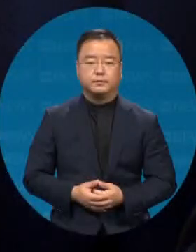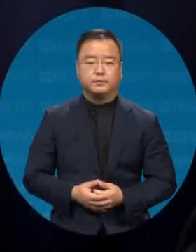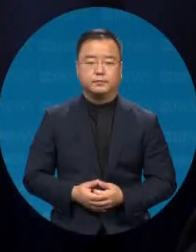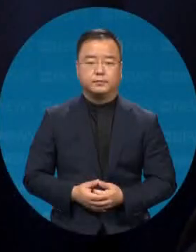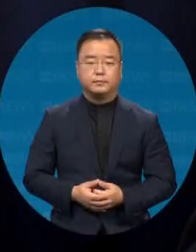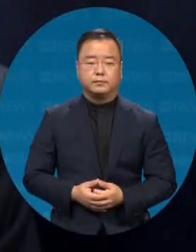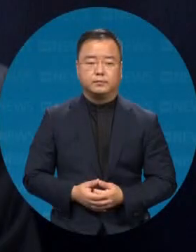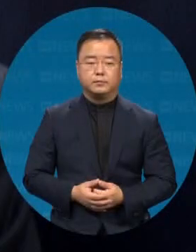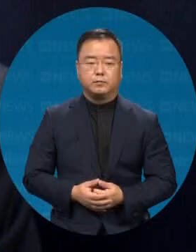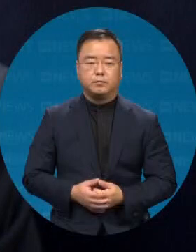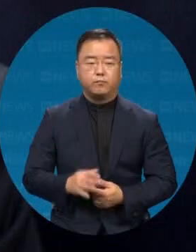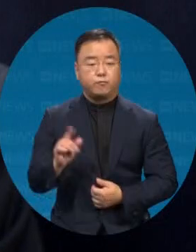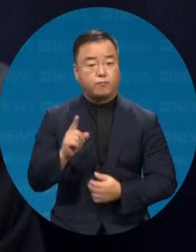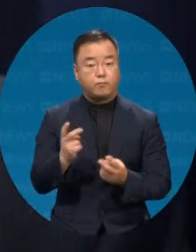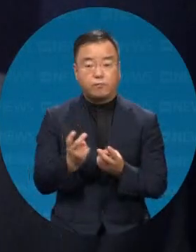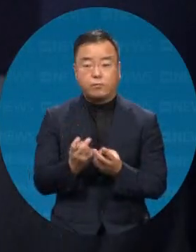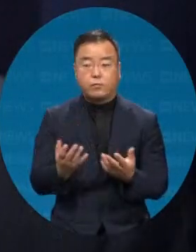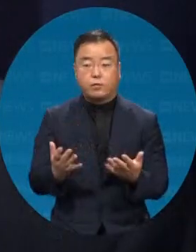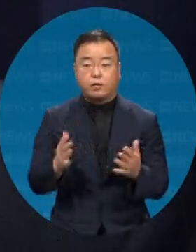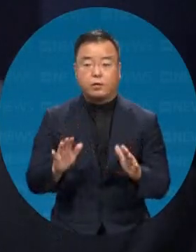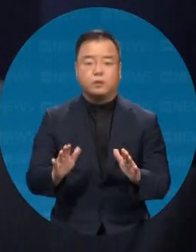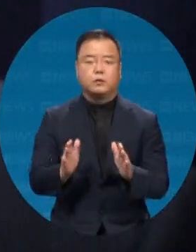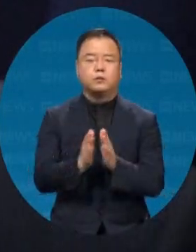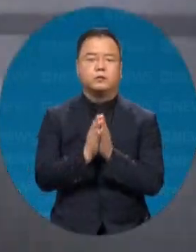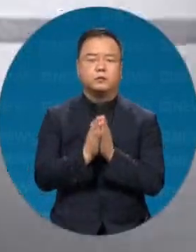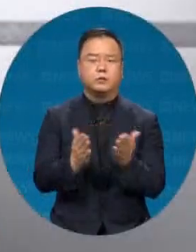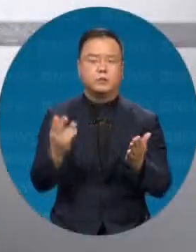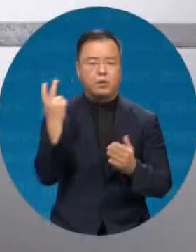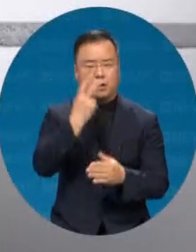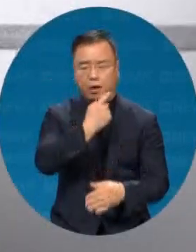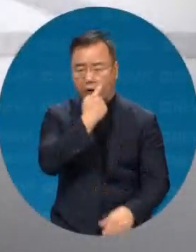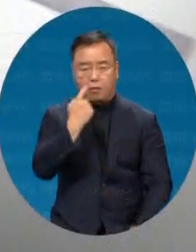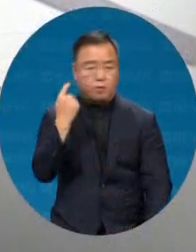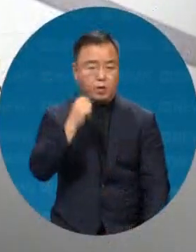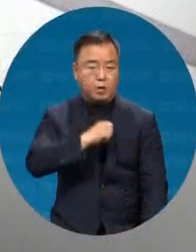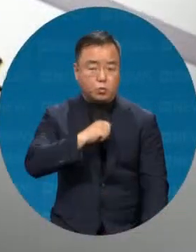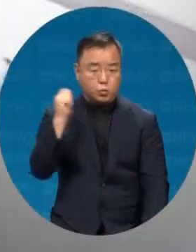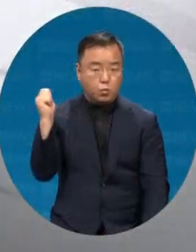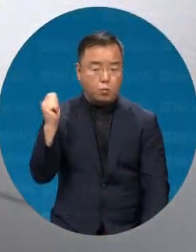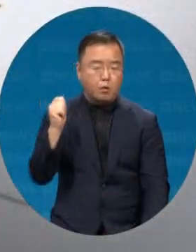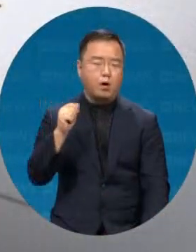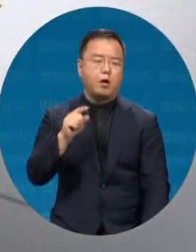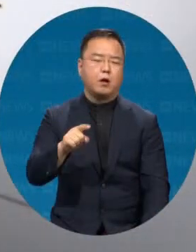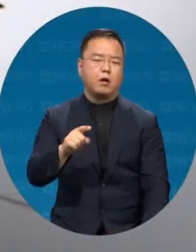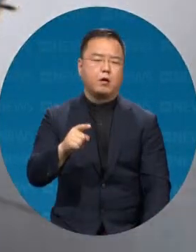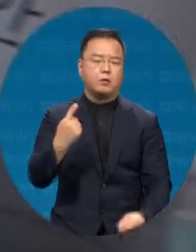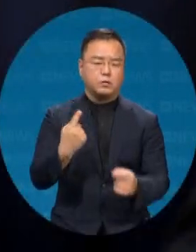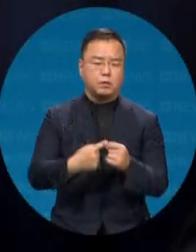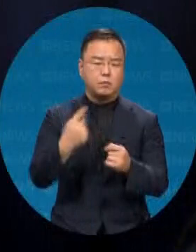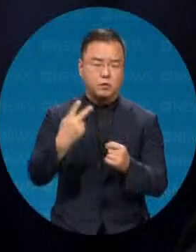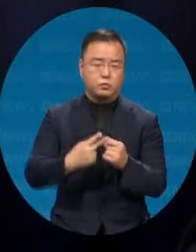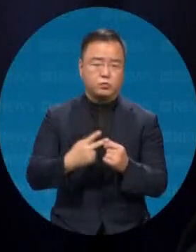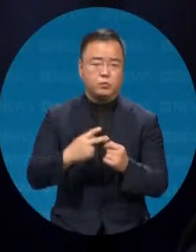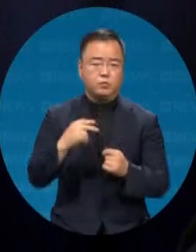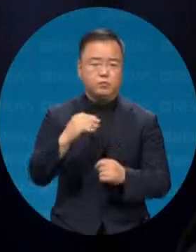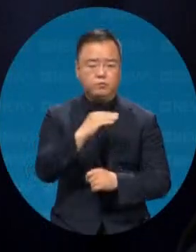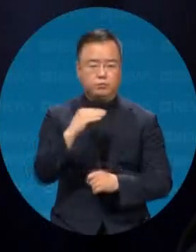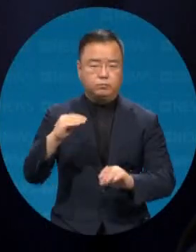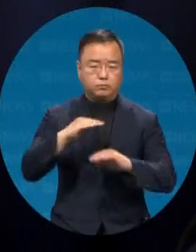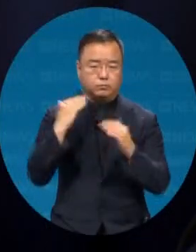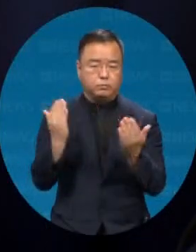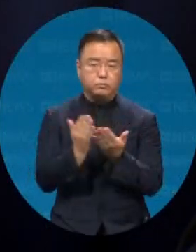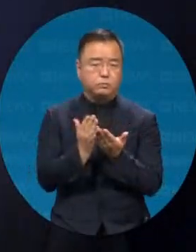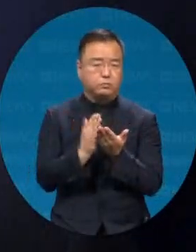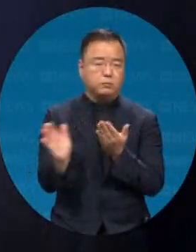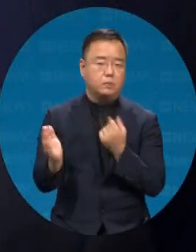어떻게 이런 교과서가 검정을 통과했죠? 검정의 공통기준에 첫 번째, 두 번째 완전히 어긋나기 때문에